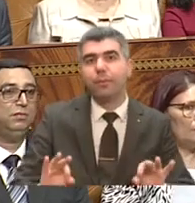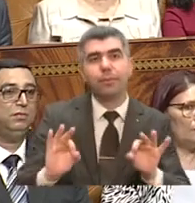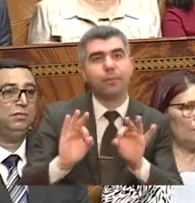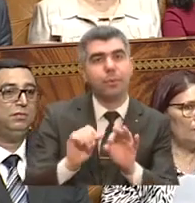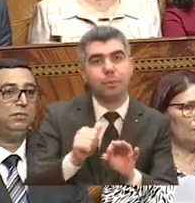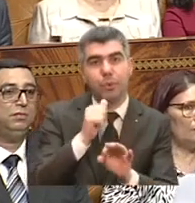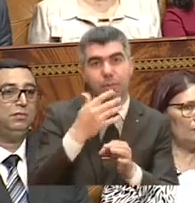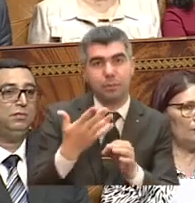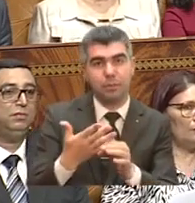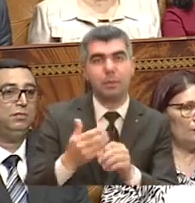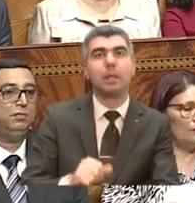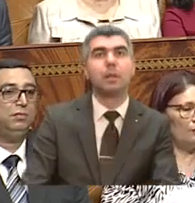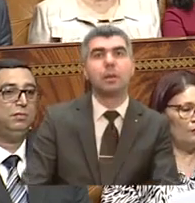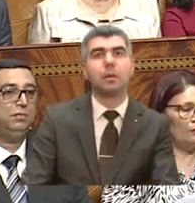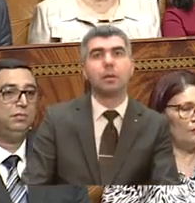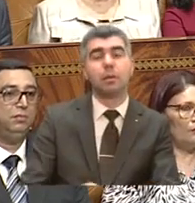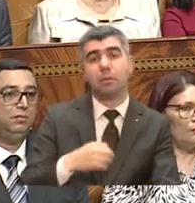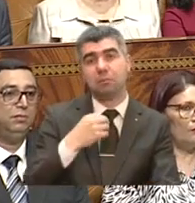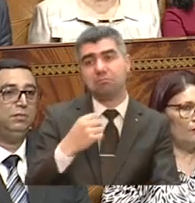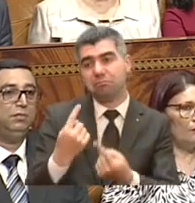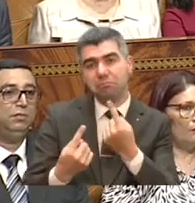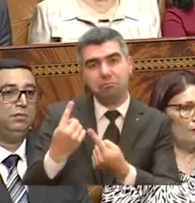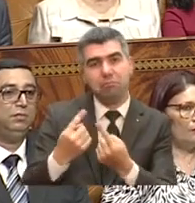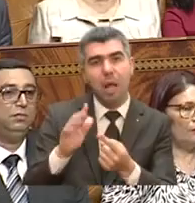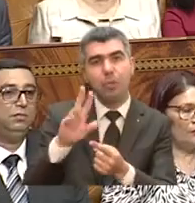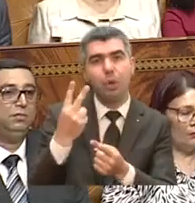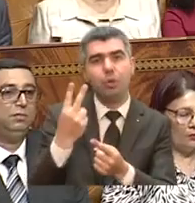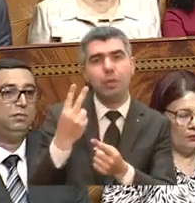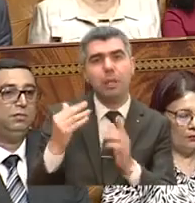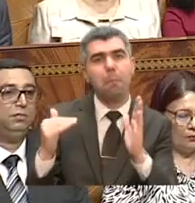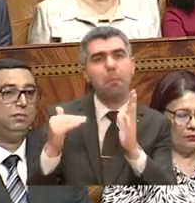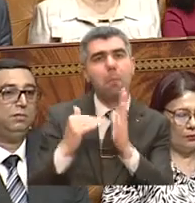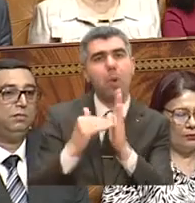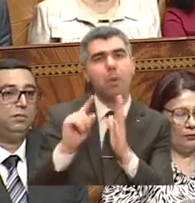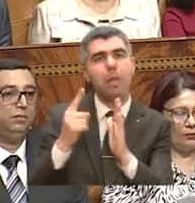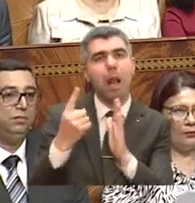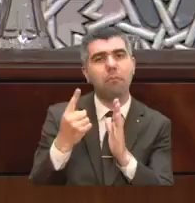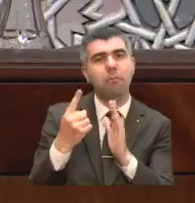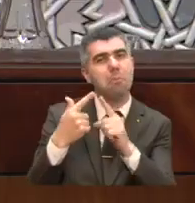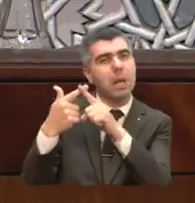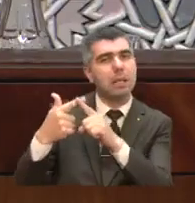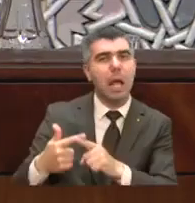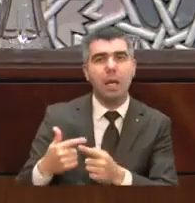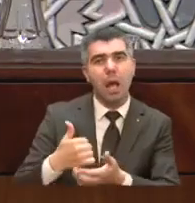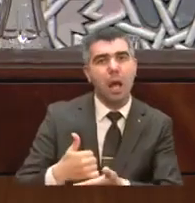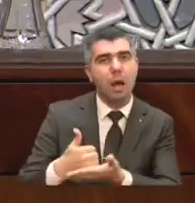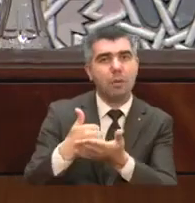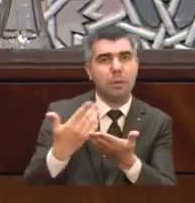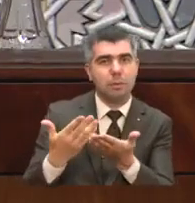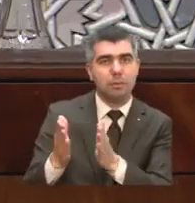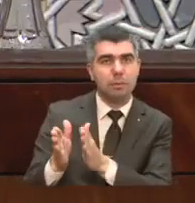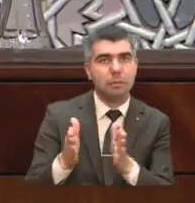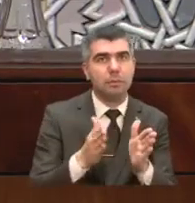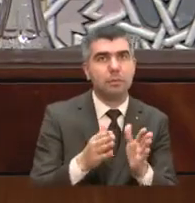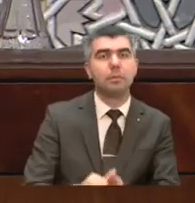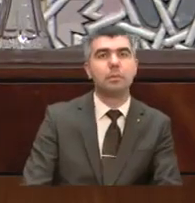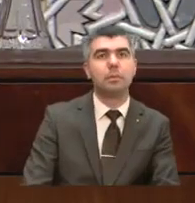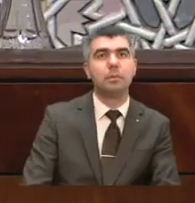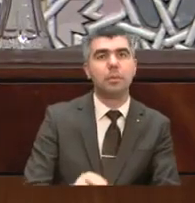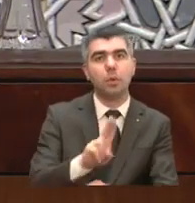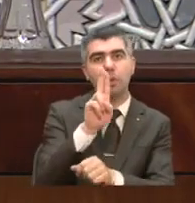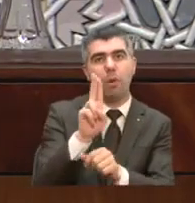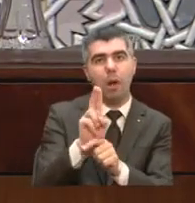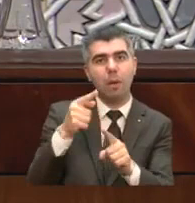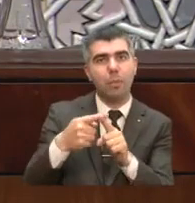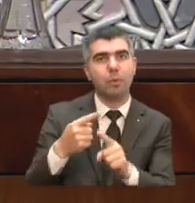ككل موجودة، كتكلفش أكثر من 25 مليون ديال الدرهم السيد الوزير. وشكرا. شكرا. تعقيب إضافي آخر، الفريق